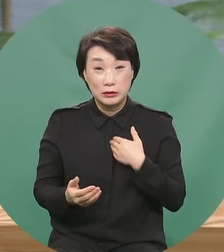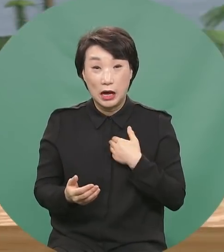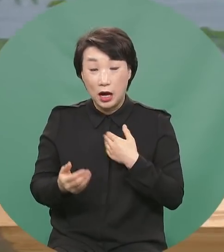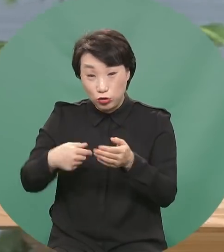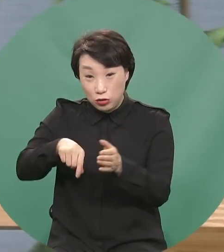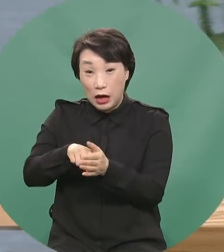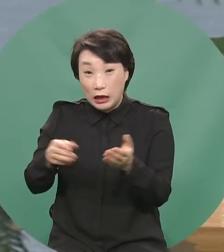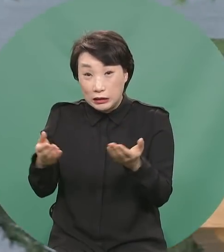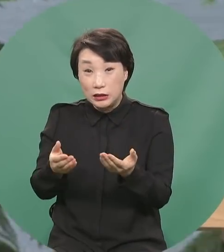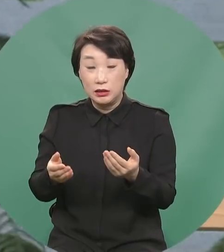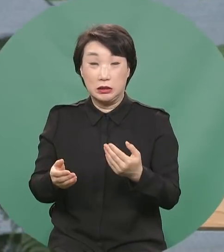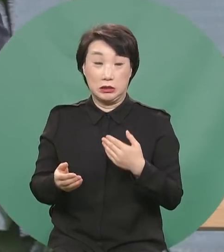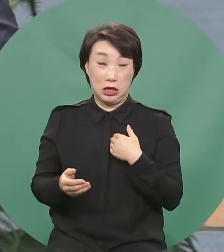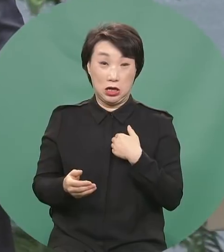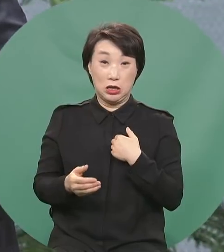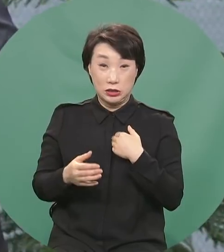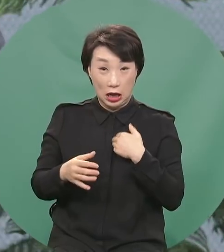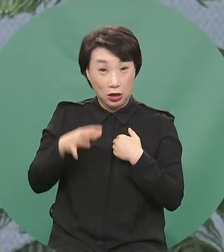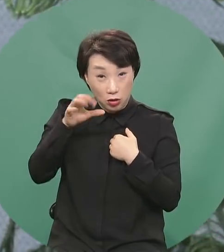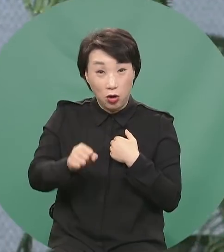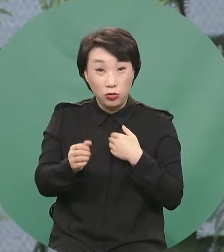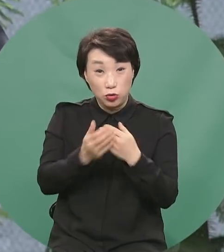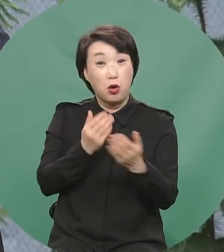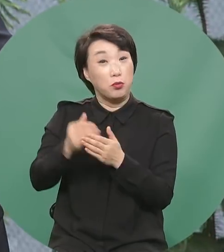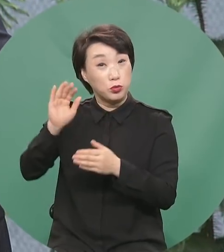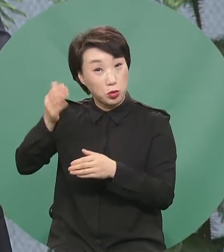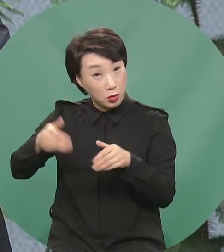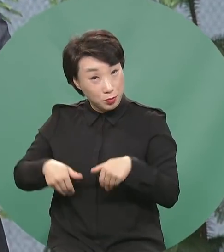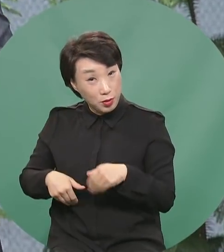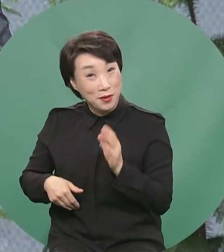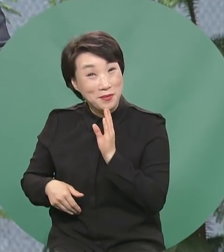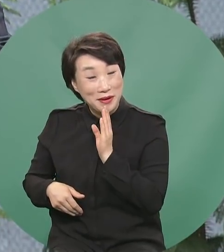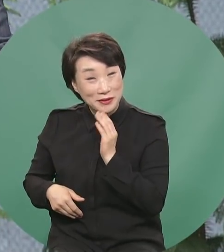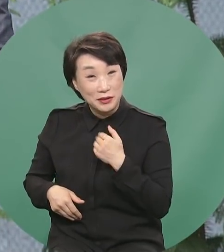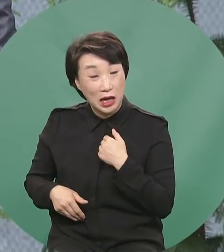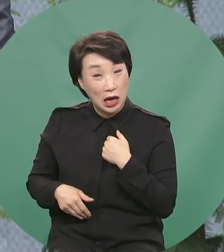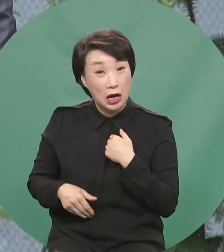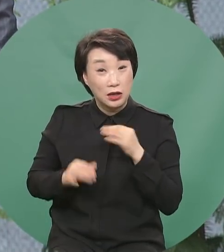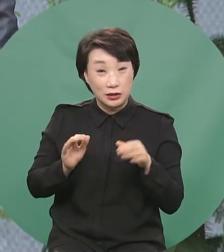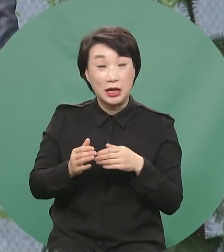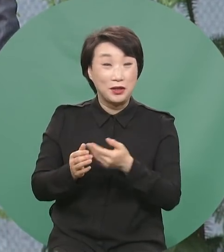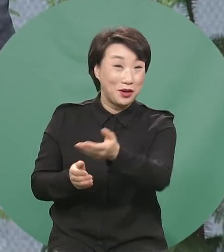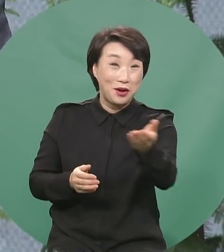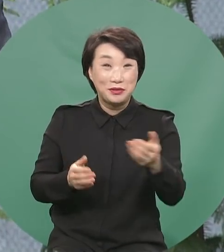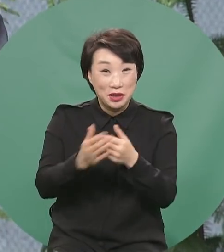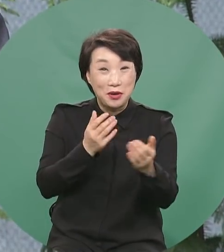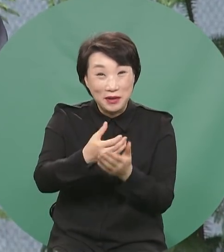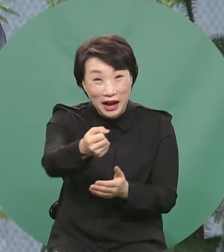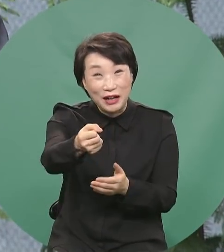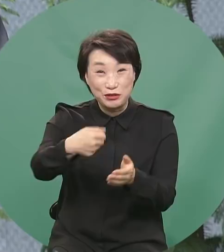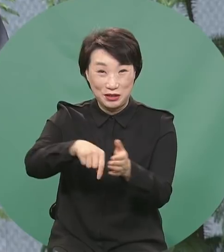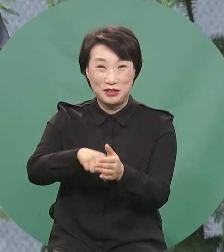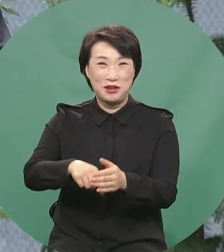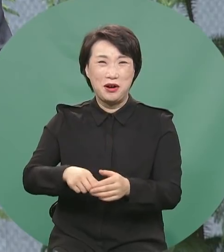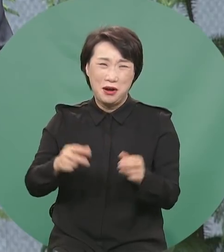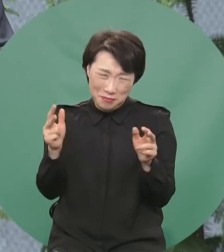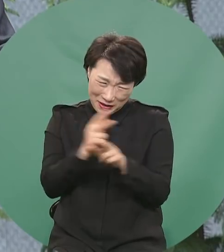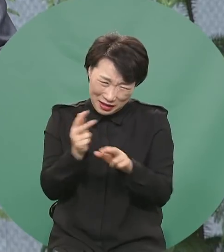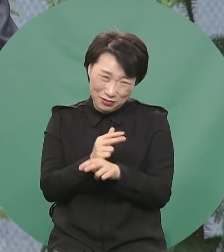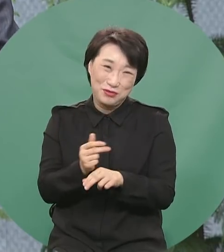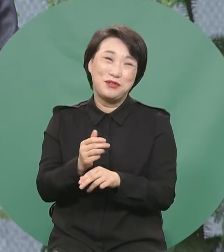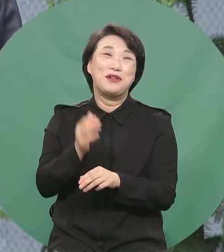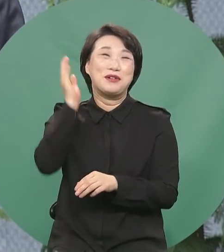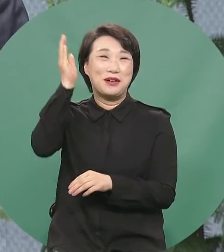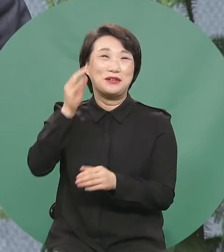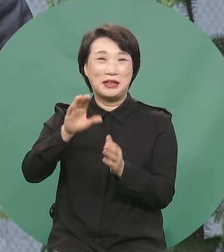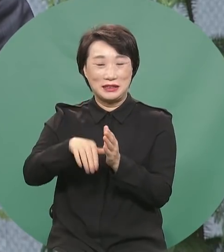사실은 사실화로 경험이 돼야 되는데, 경험이 되라고 말씀드리는 것은